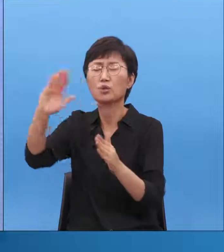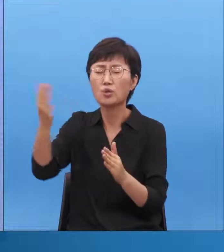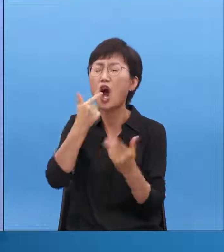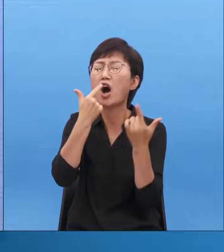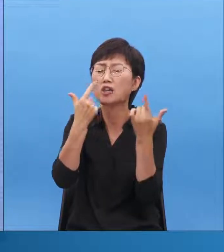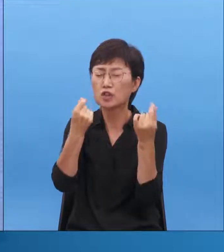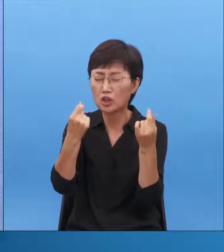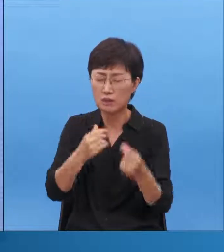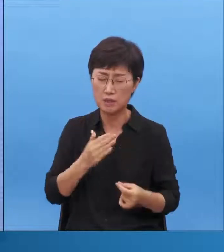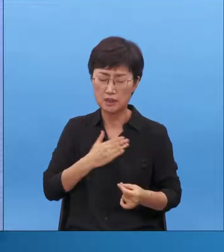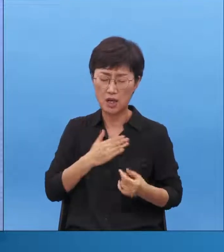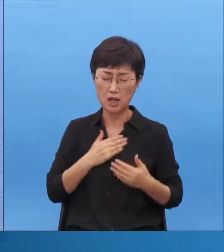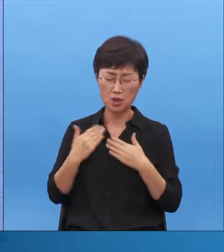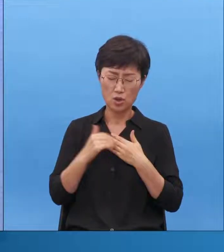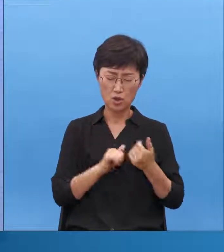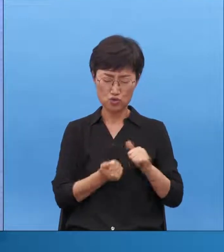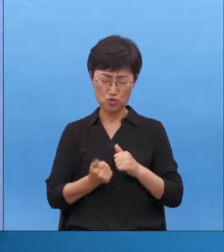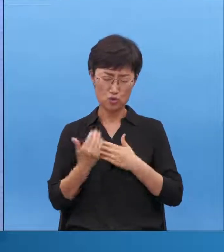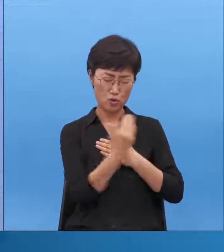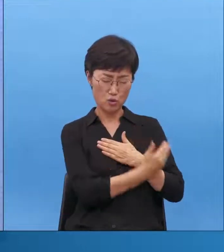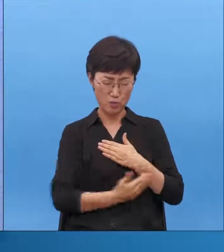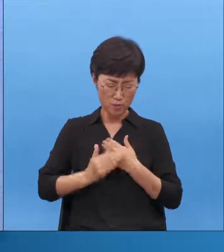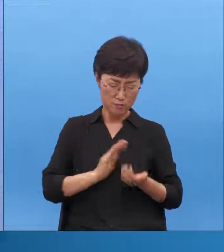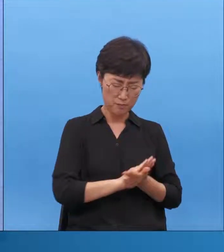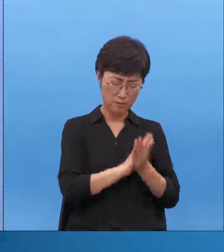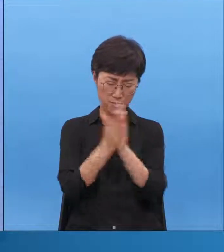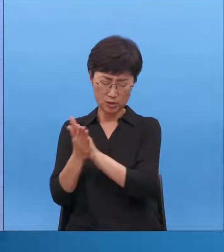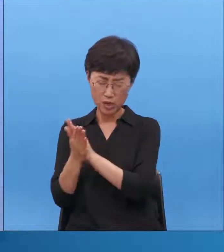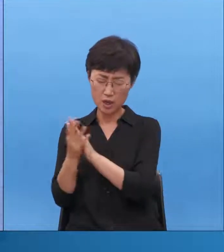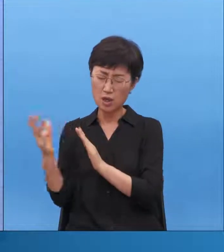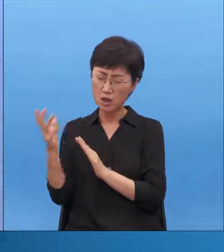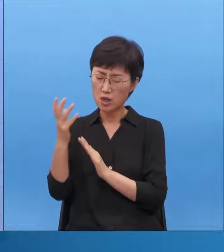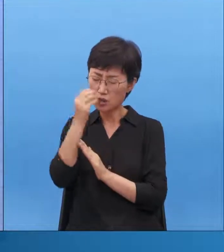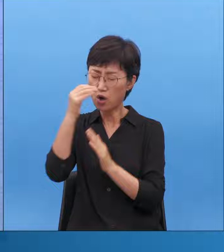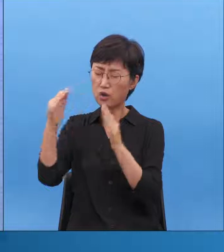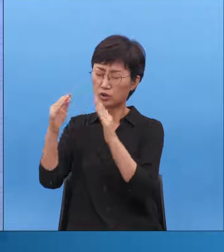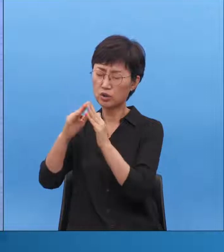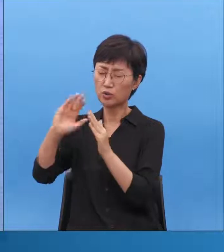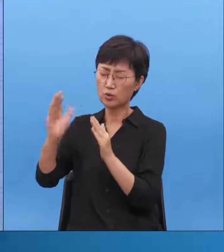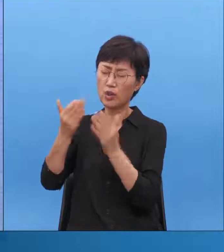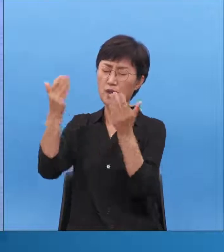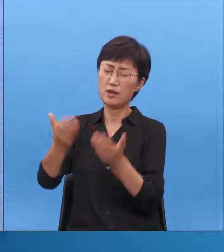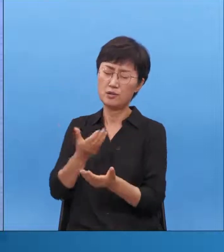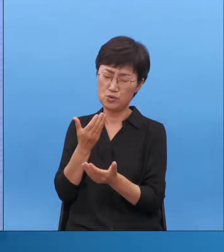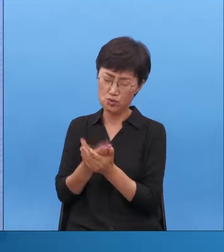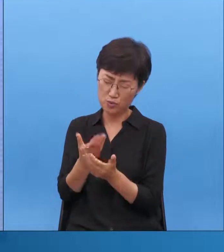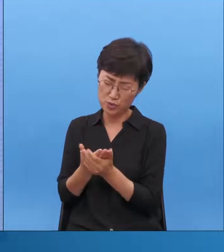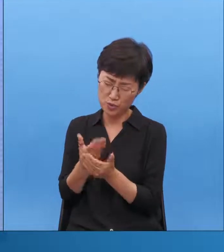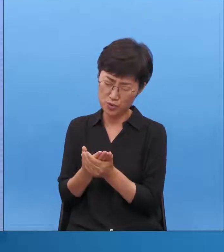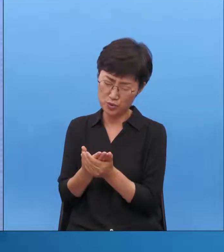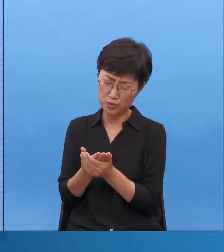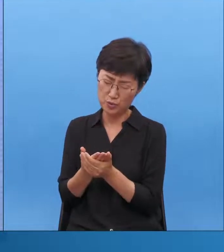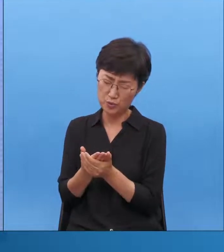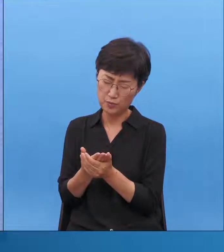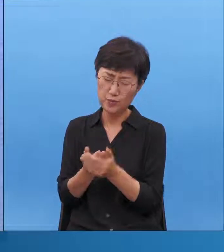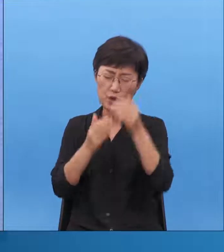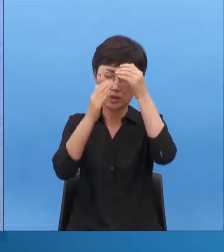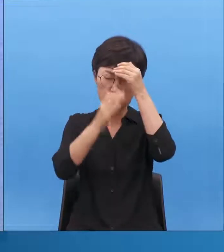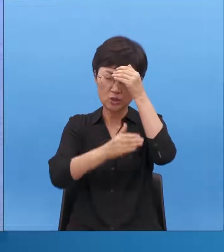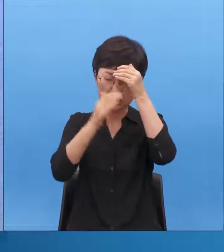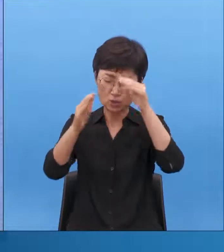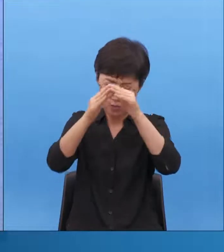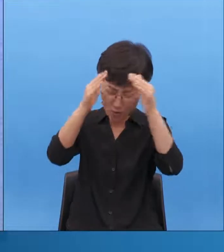하나님의 성전으로 변하게 해 주옵소서. And as a tomb turned into your temple, may our fields become your temple as well. 모든